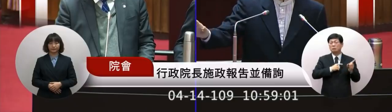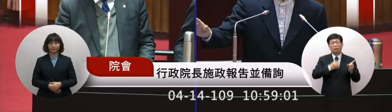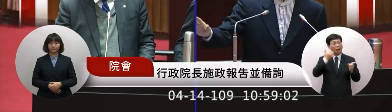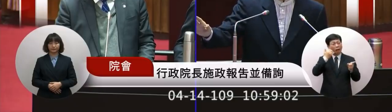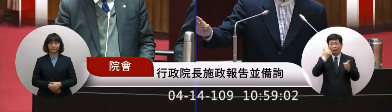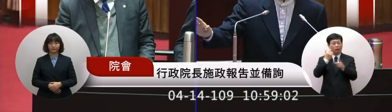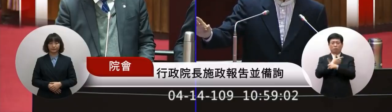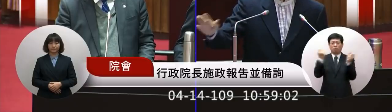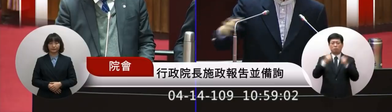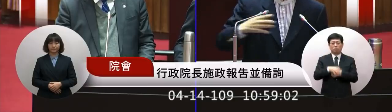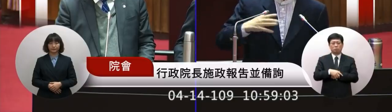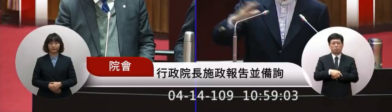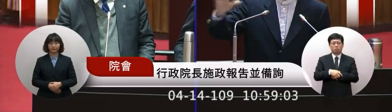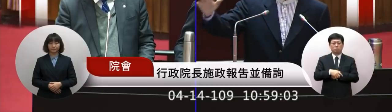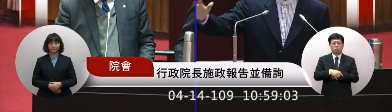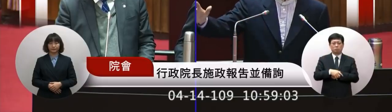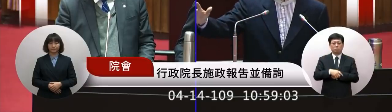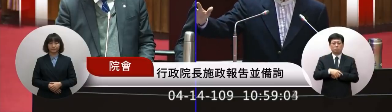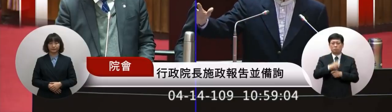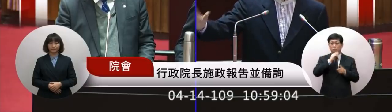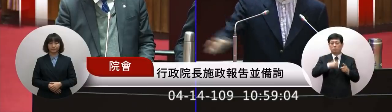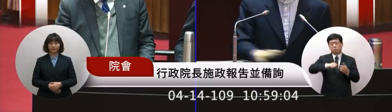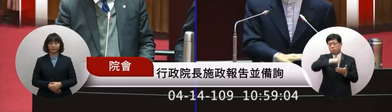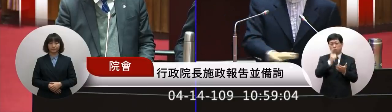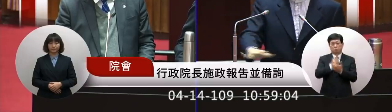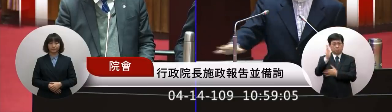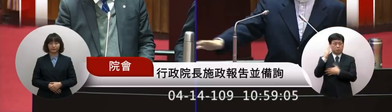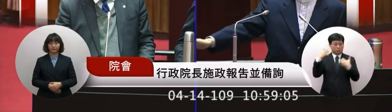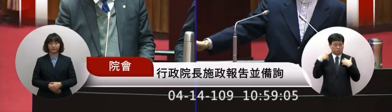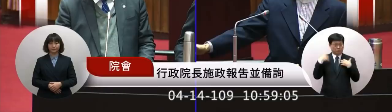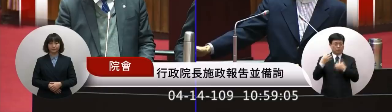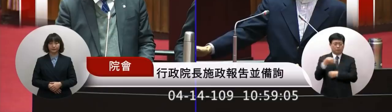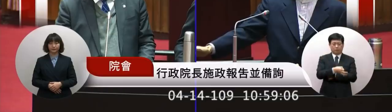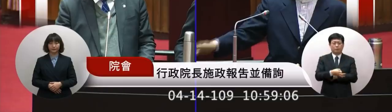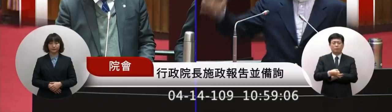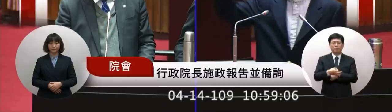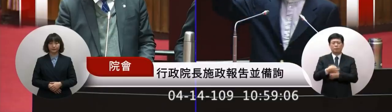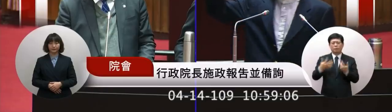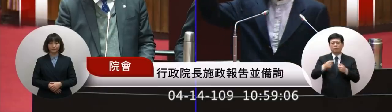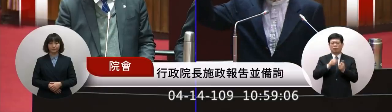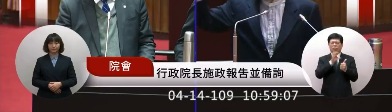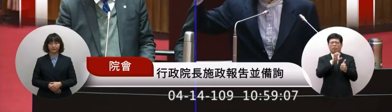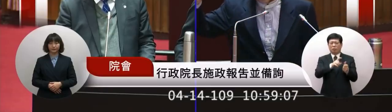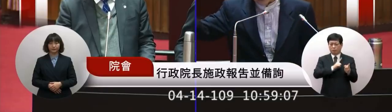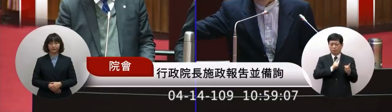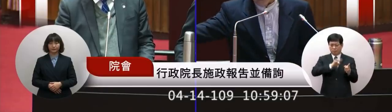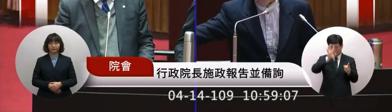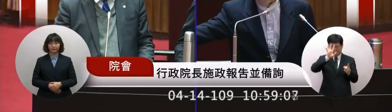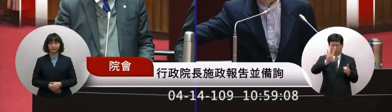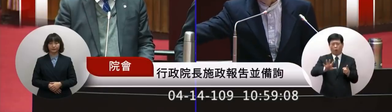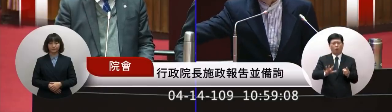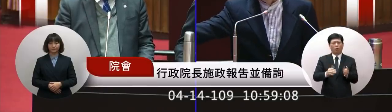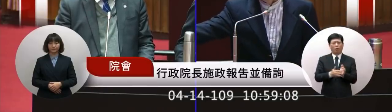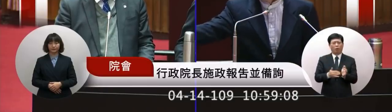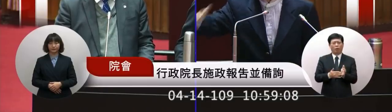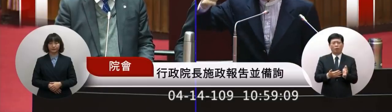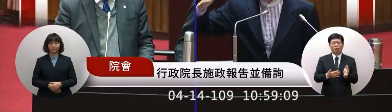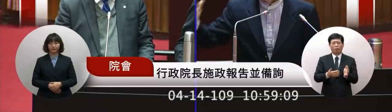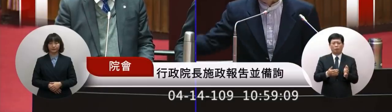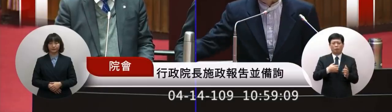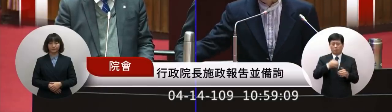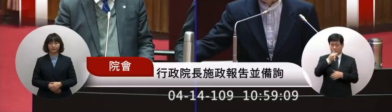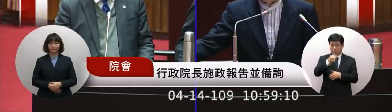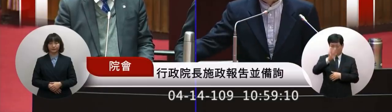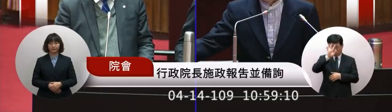人，全部国家买单。所以很多人在骂啊，都爱都知影，一起确诊啊，一起